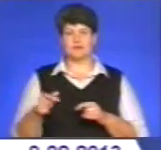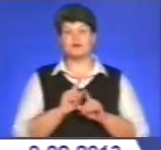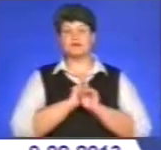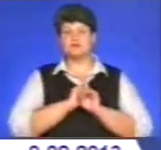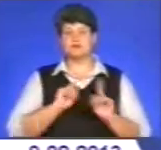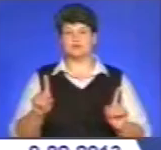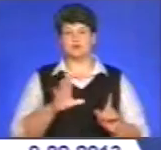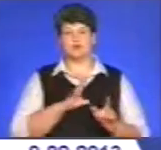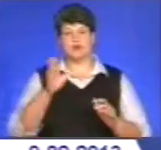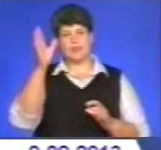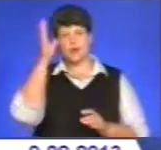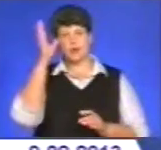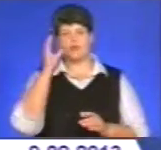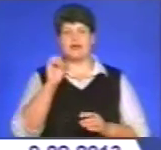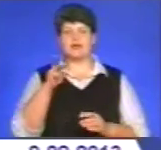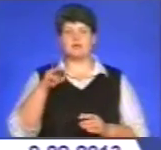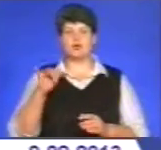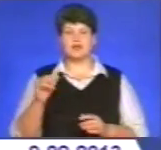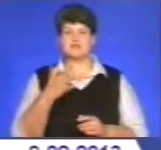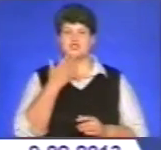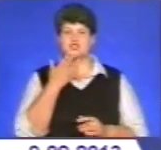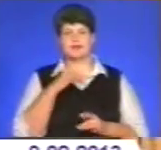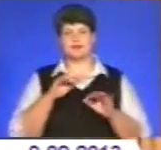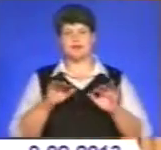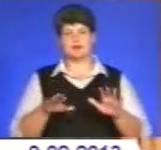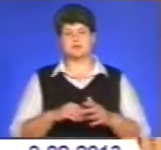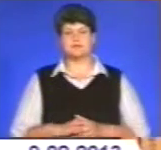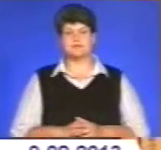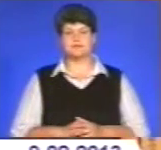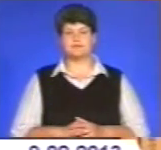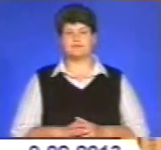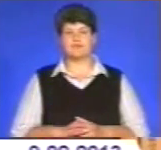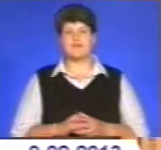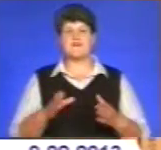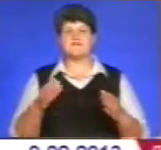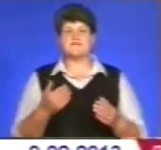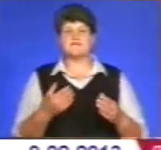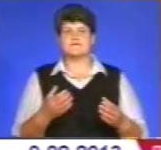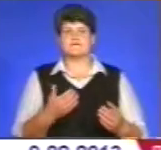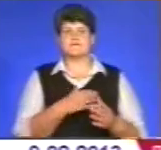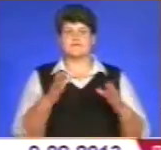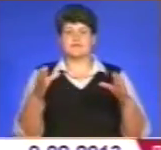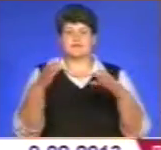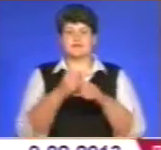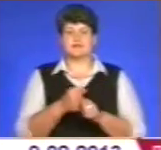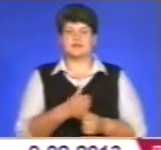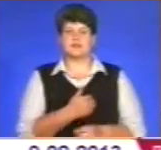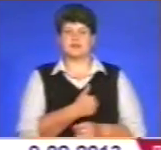його наукова, зокрема, етнографічна діяльність. В'язанка Желаній вперше побачила світ у